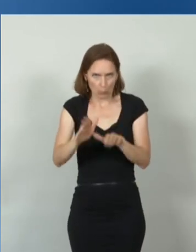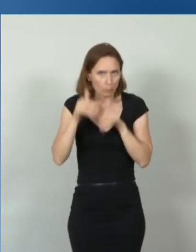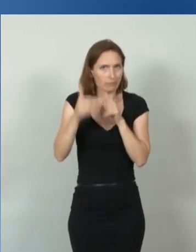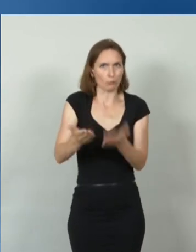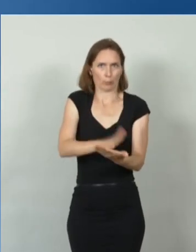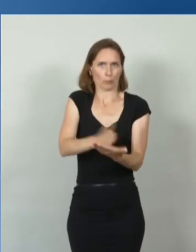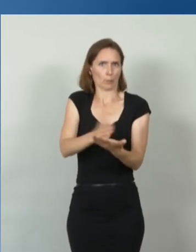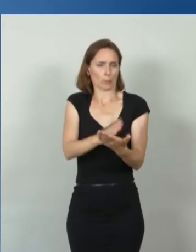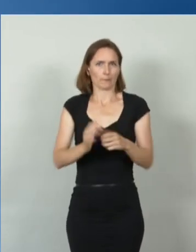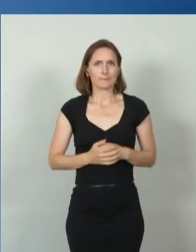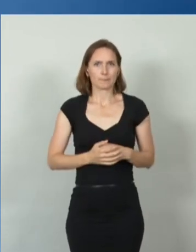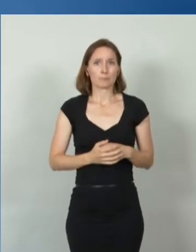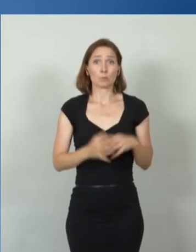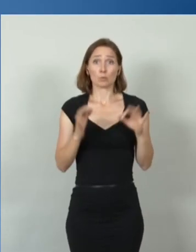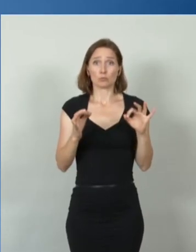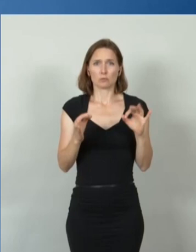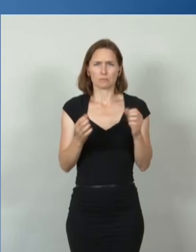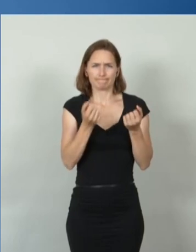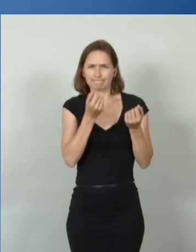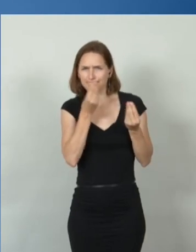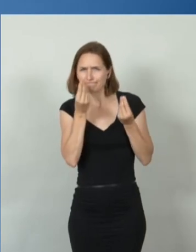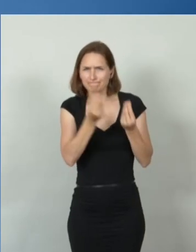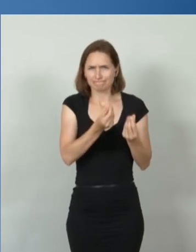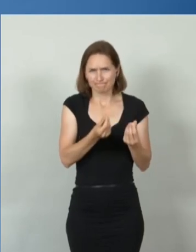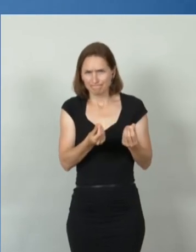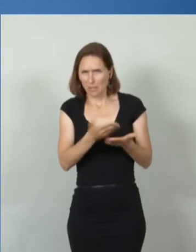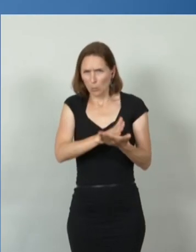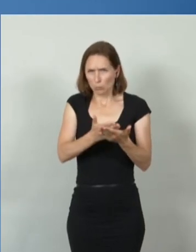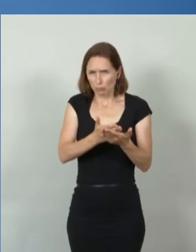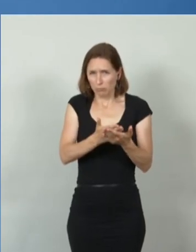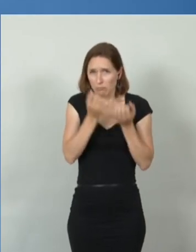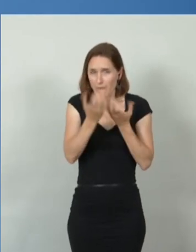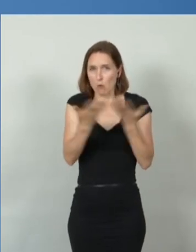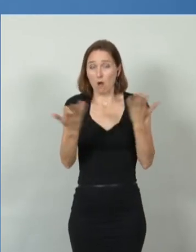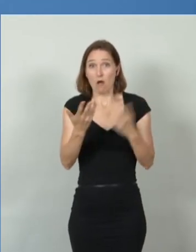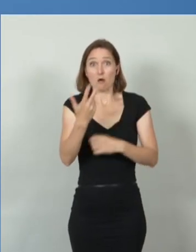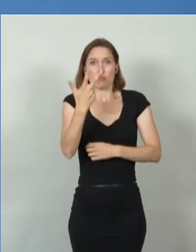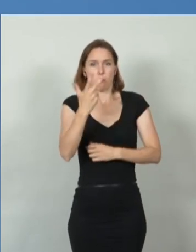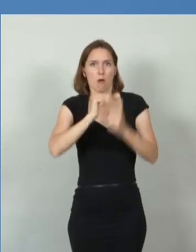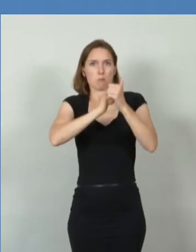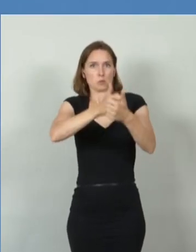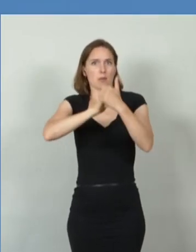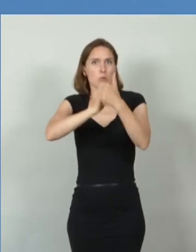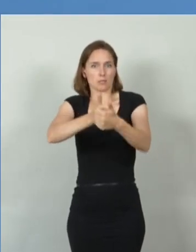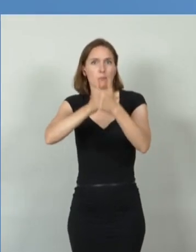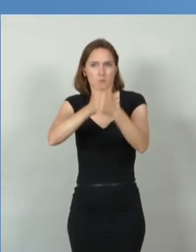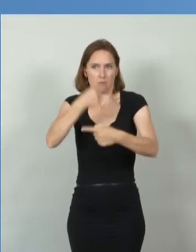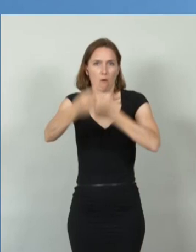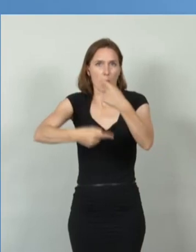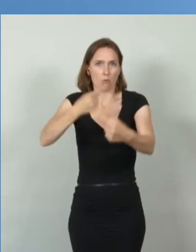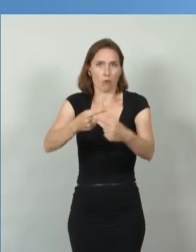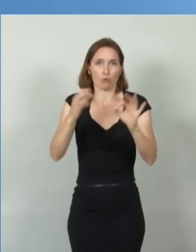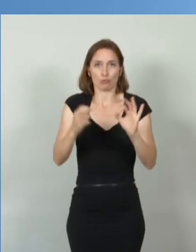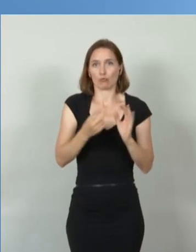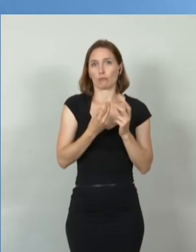ils ont pris consistance au point que trois procédures judiciaires sont aujourd'hui en cours trois procédures dans laquelle la ville prend